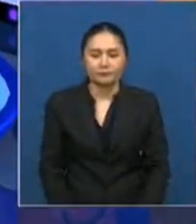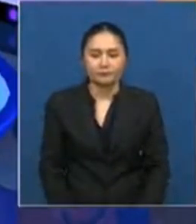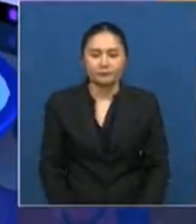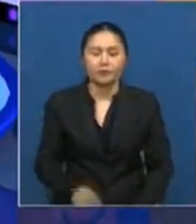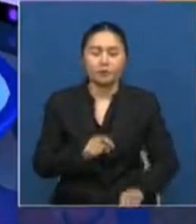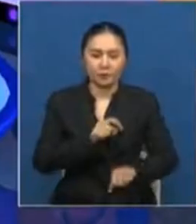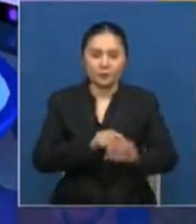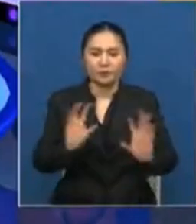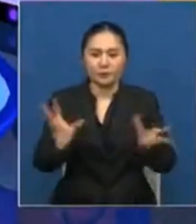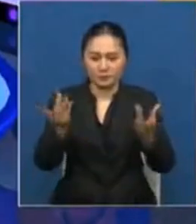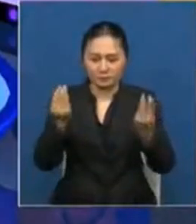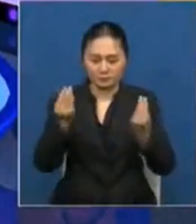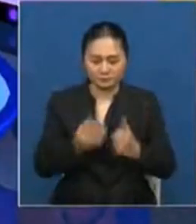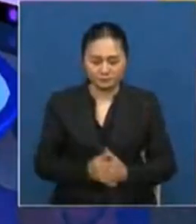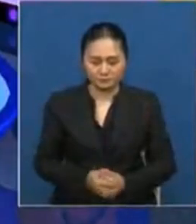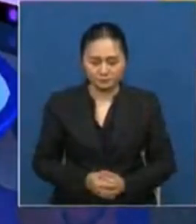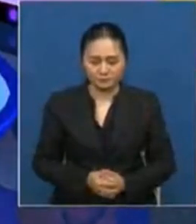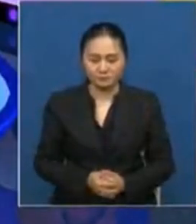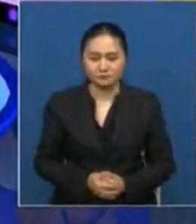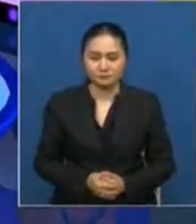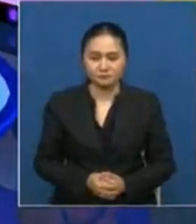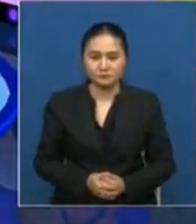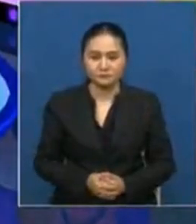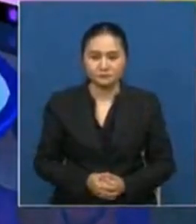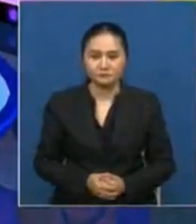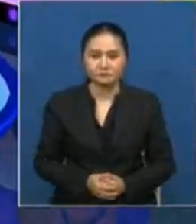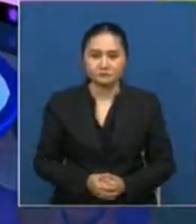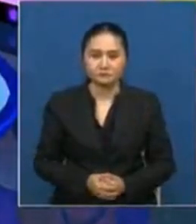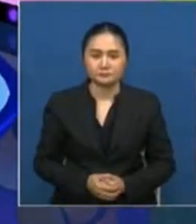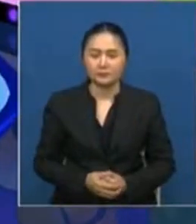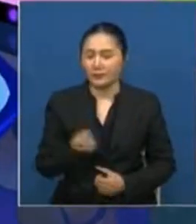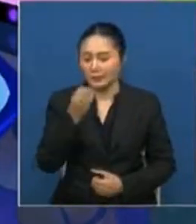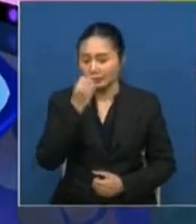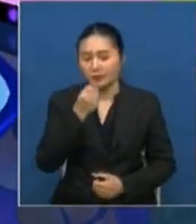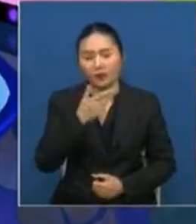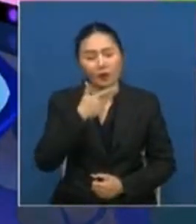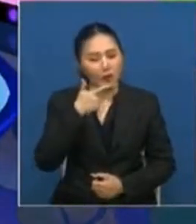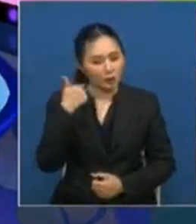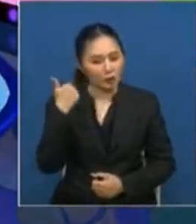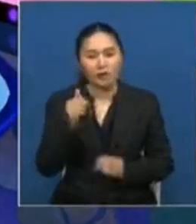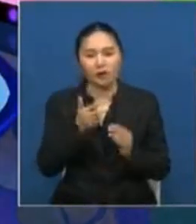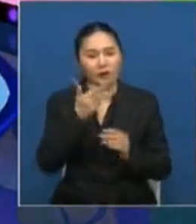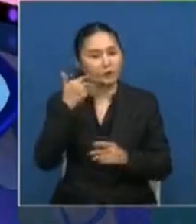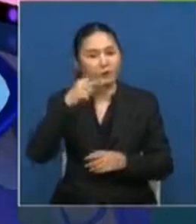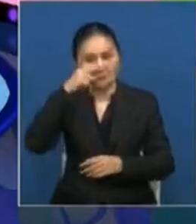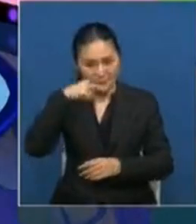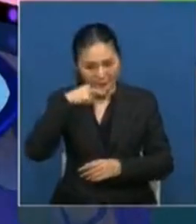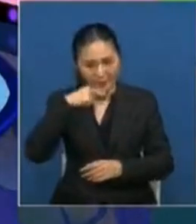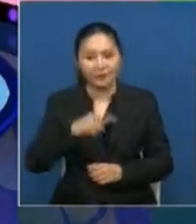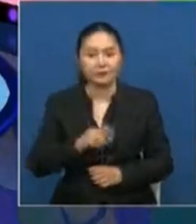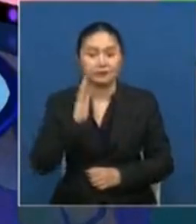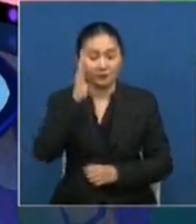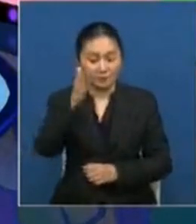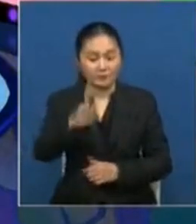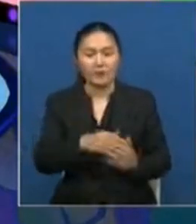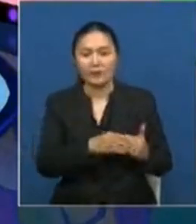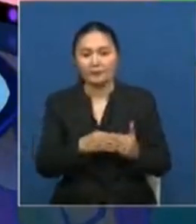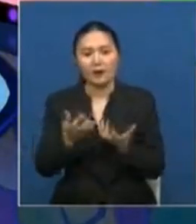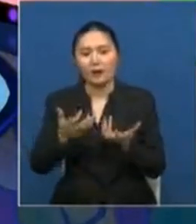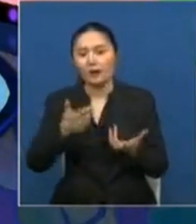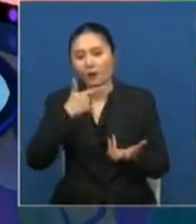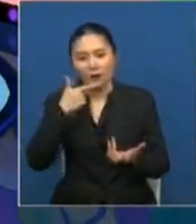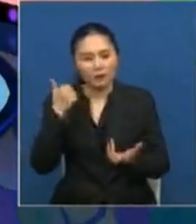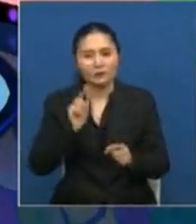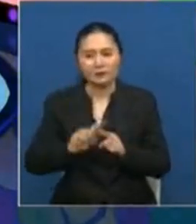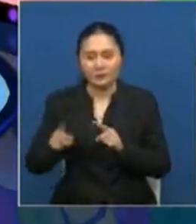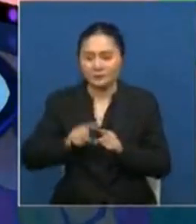หมดเวลาข่าวแล้วเรื่องนอกเรื่องข่าวแล้วนะคะขอตัวไปชิมความอร่อยของขนมไทยก่อนละกันแล้วเดี๋ยวครั้งหน้าเยี่ยมจะนำของอร่อย